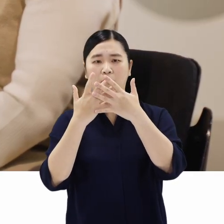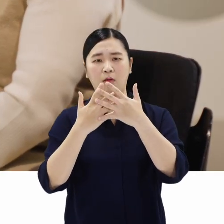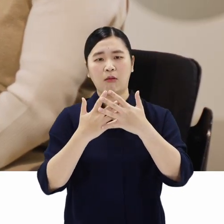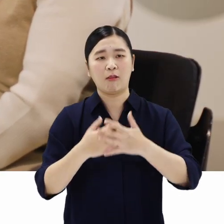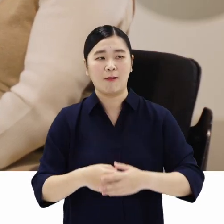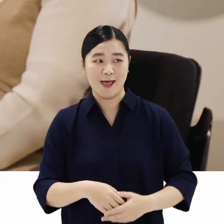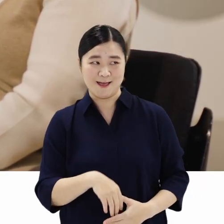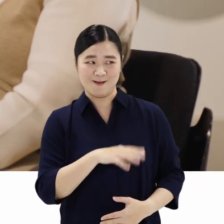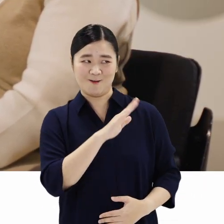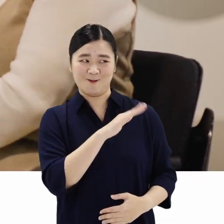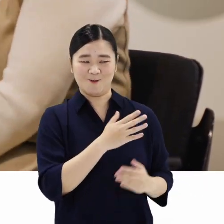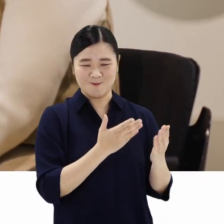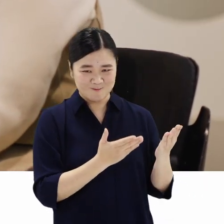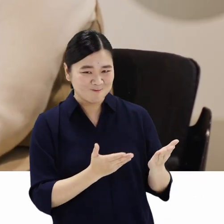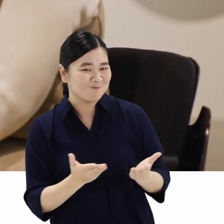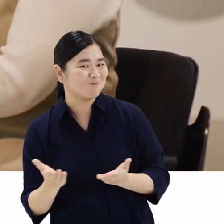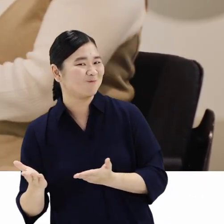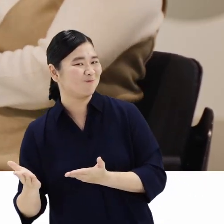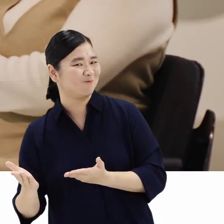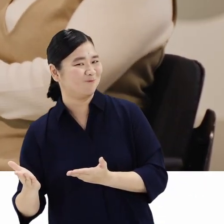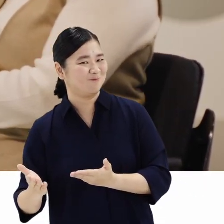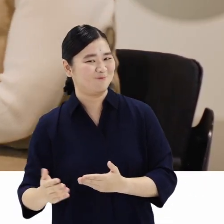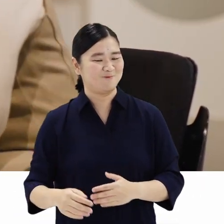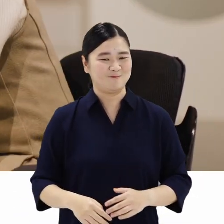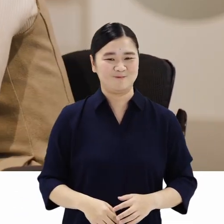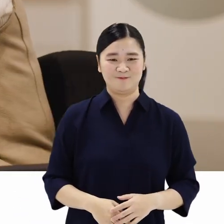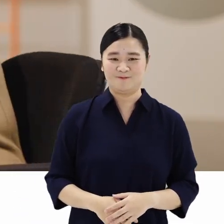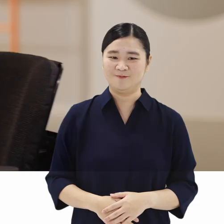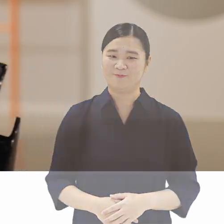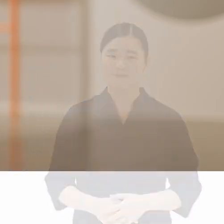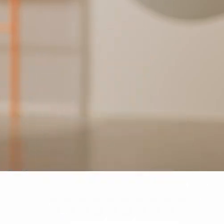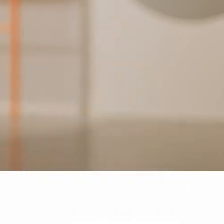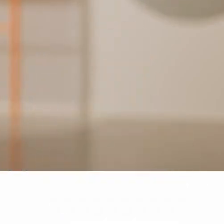いよ。 やってみて。